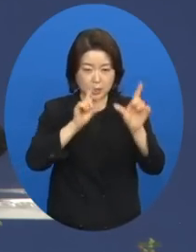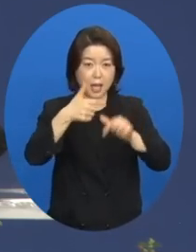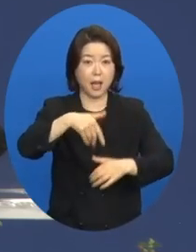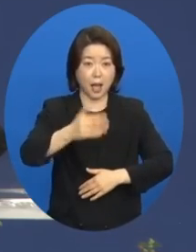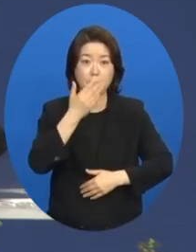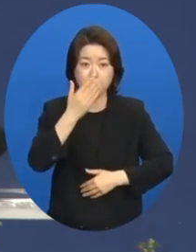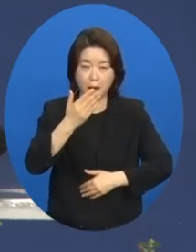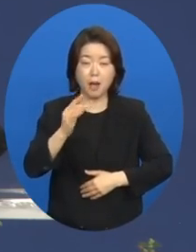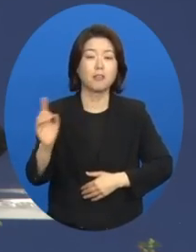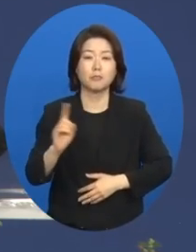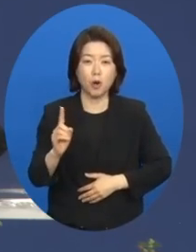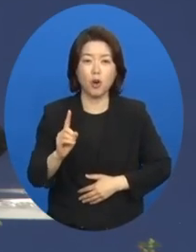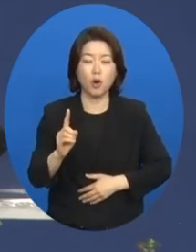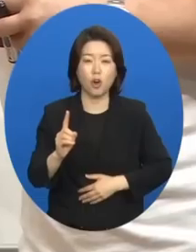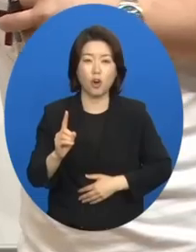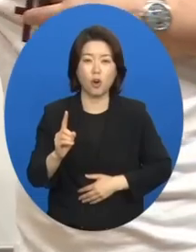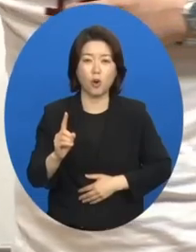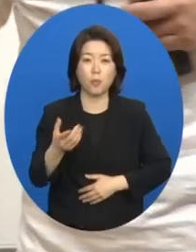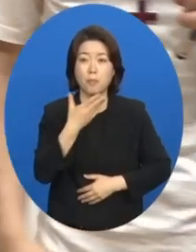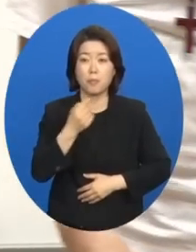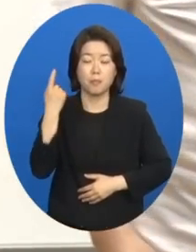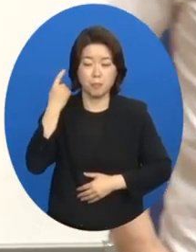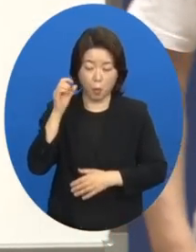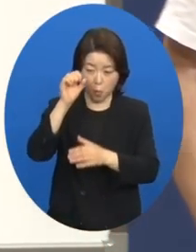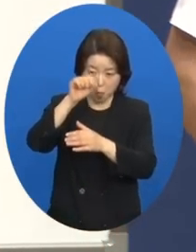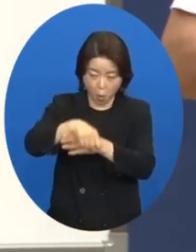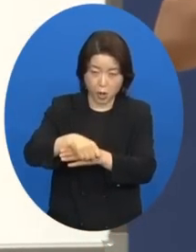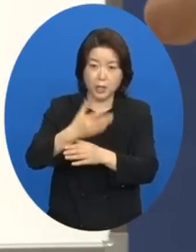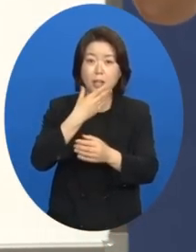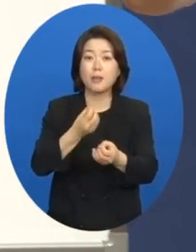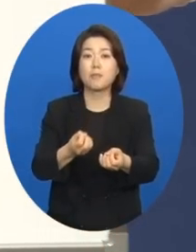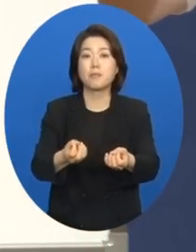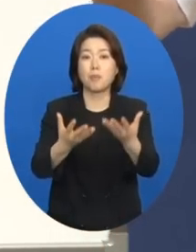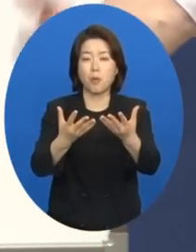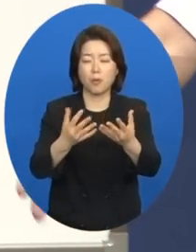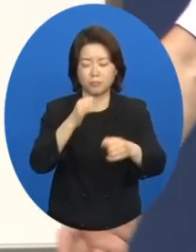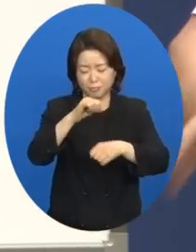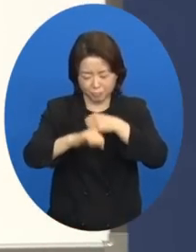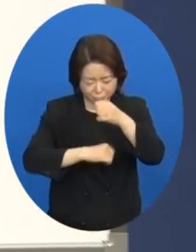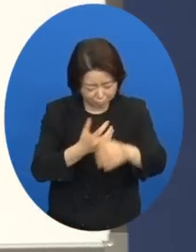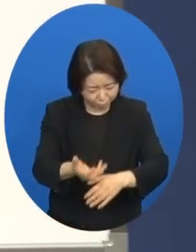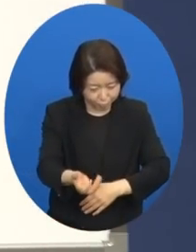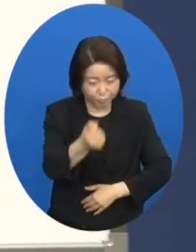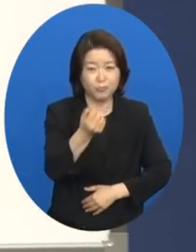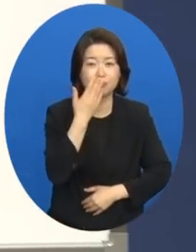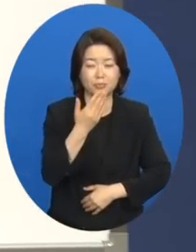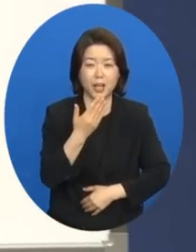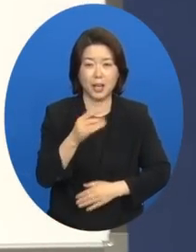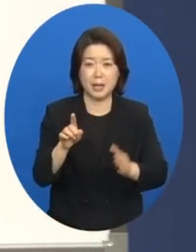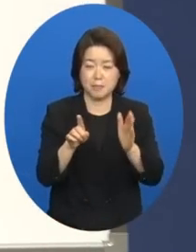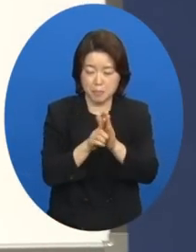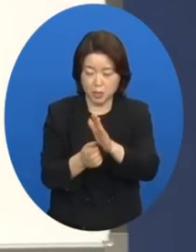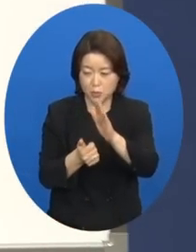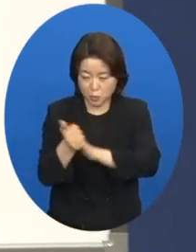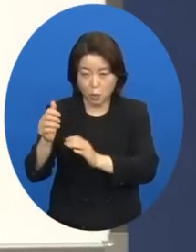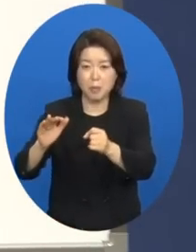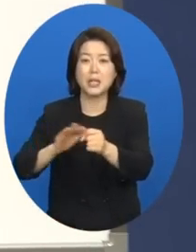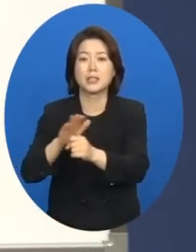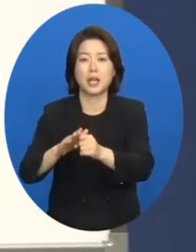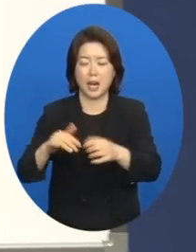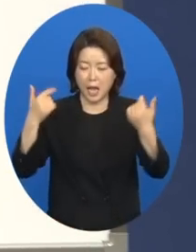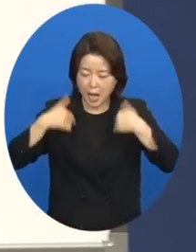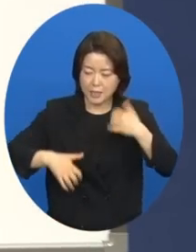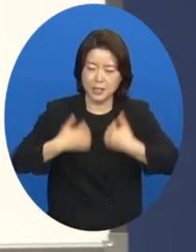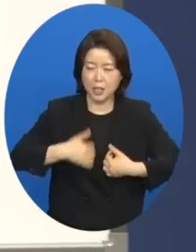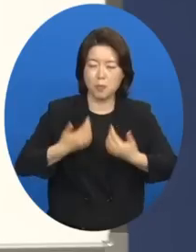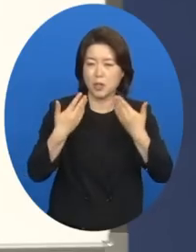있는 바로 복음에 허락된 축복을 마음껏 누리며 믿음, 소망, 사랑 항상